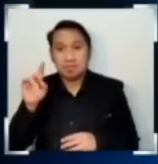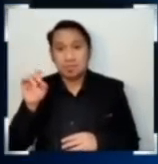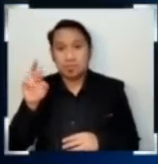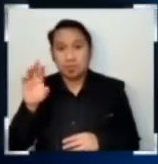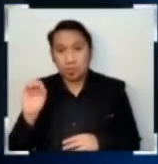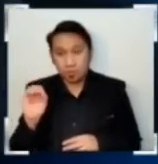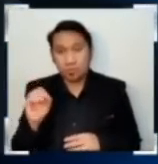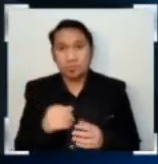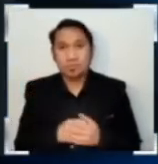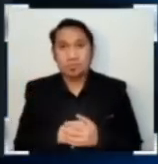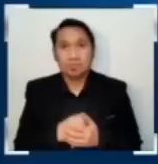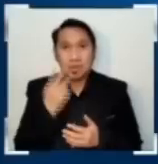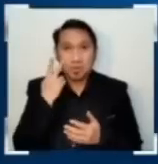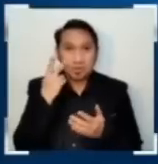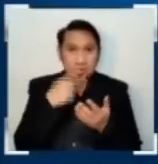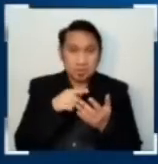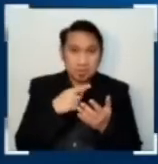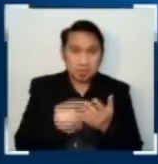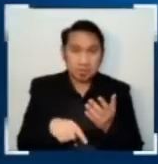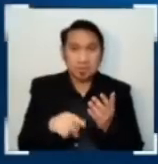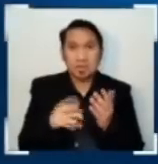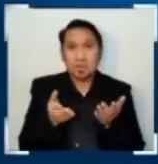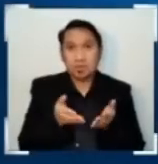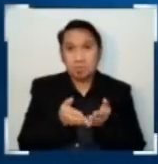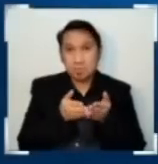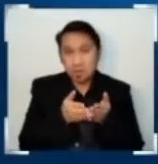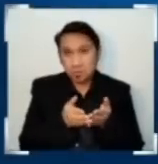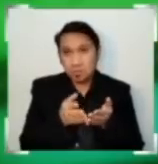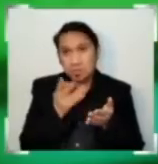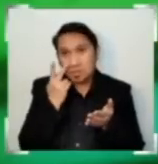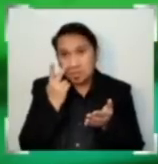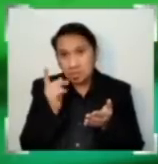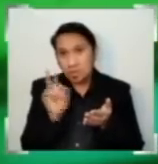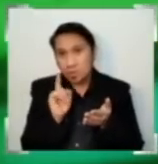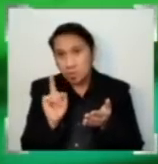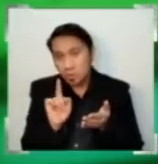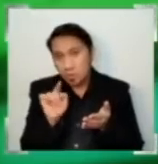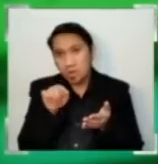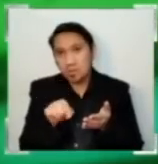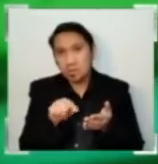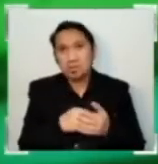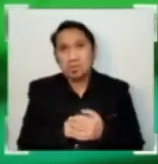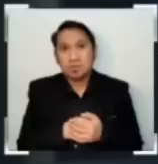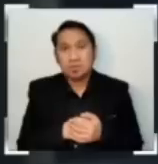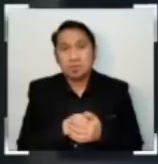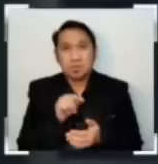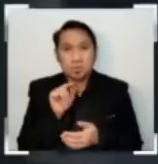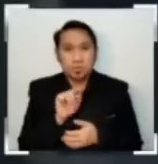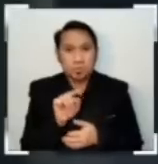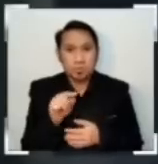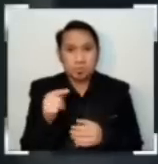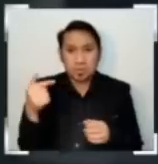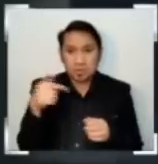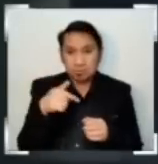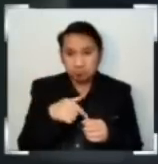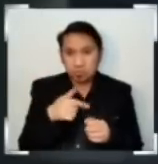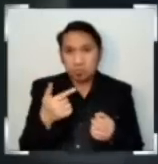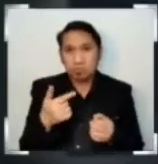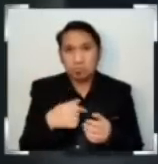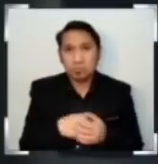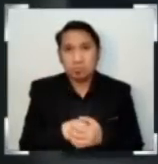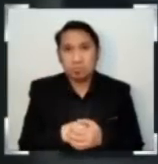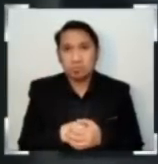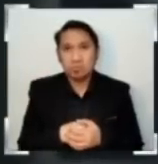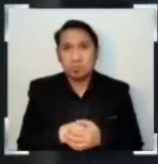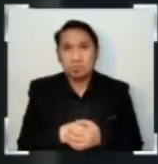ROV ang barko para tingnan kung ano-ano pa ang pinagmumulan ng tagas ng langis. Pang-locate lang at